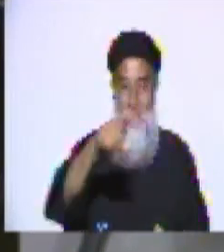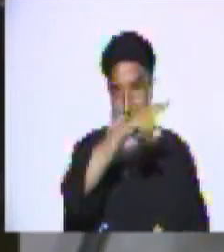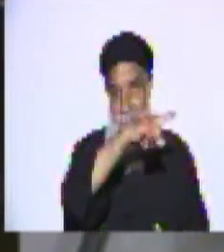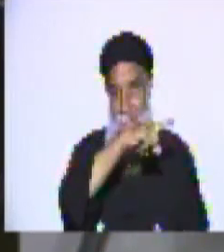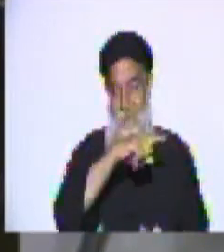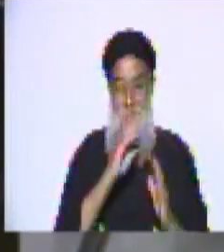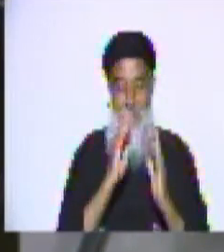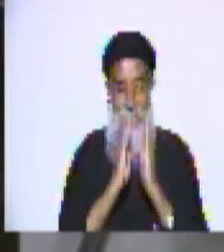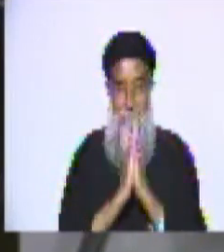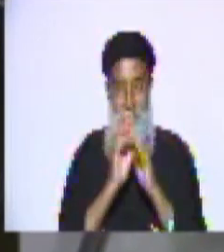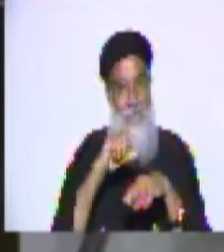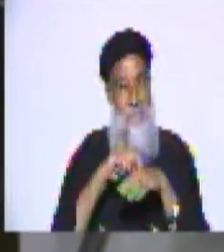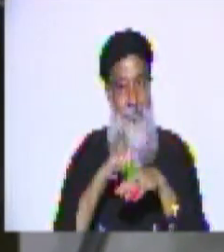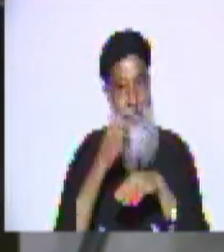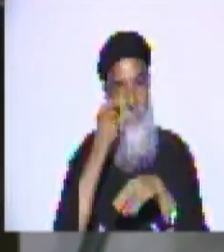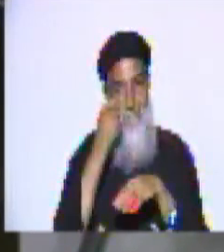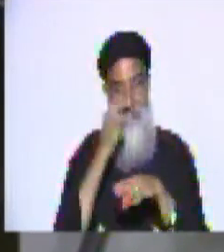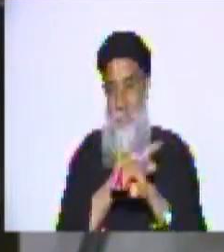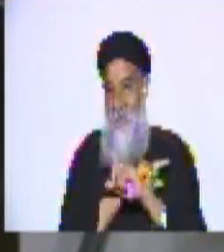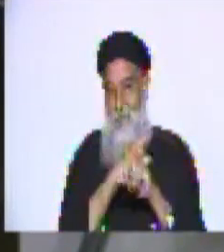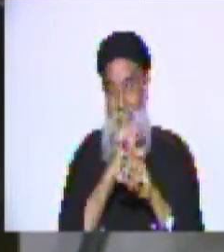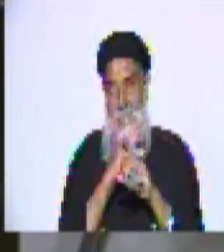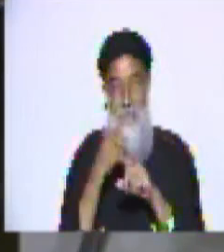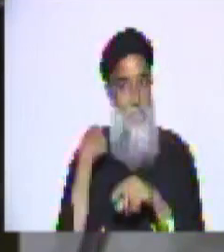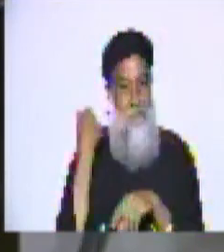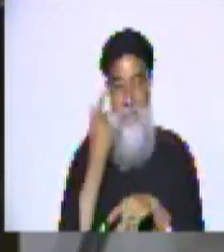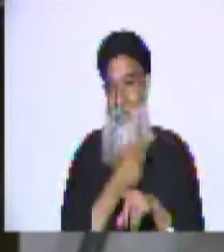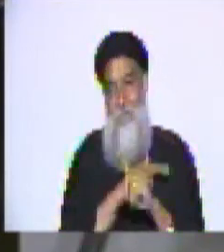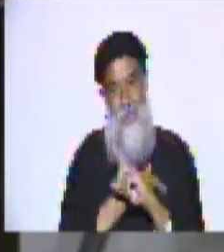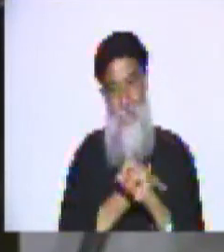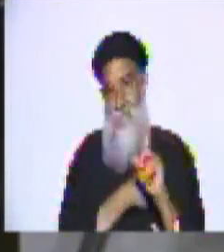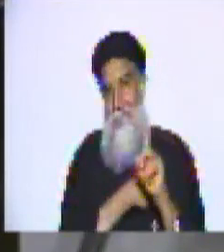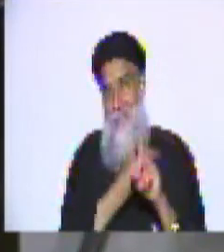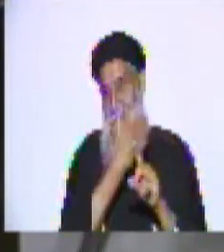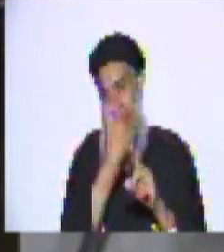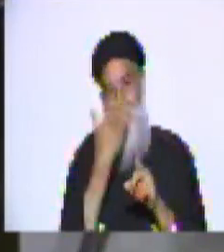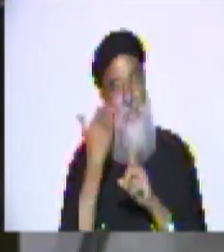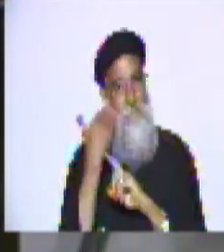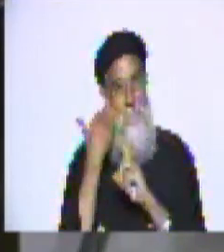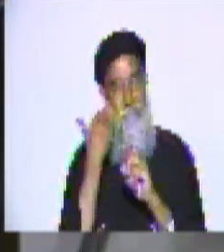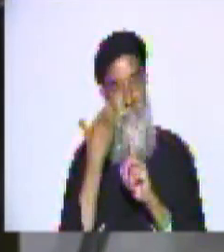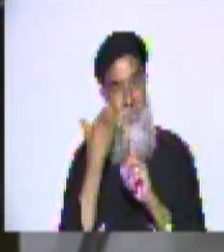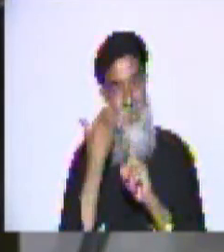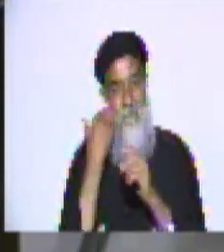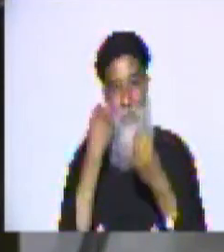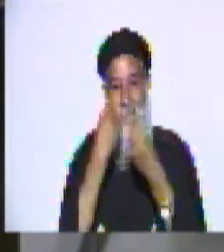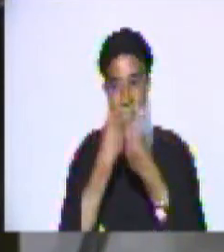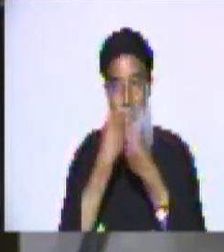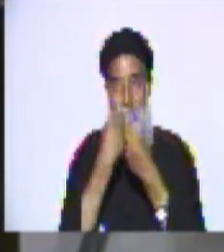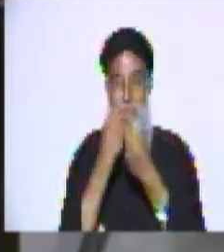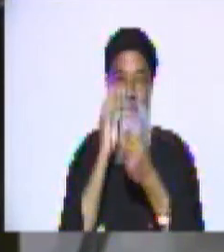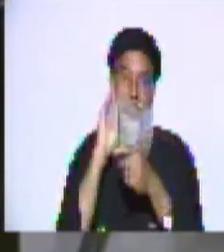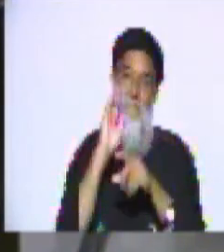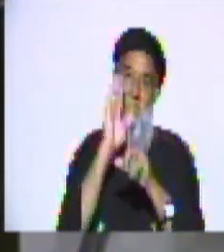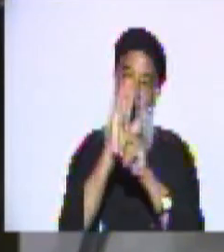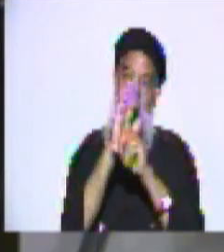أشخاص مهما بلغت قداستهم يعني، بس نعتبرهم شفعاء